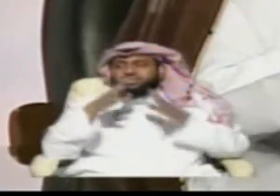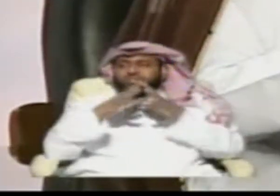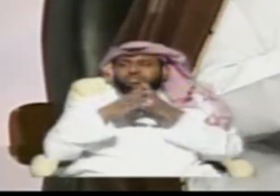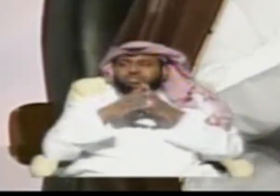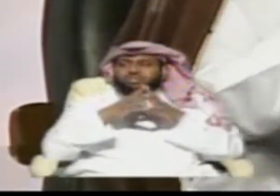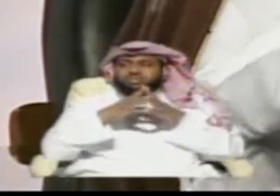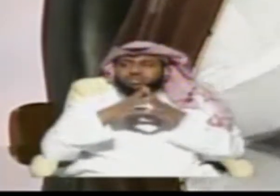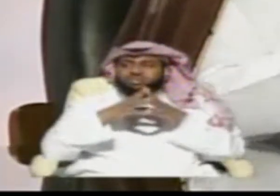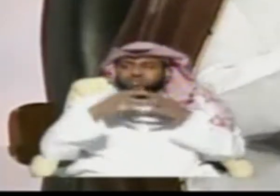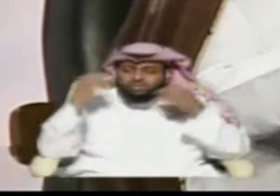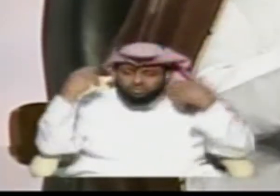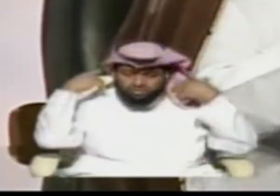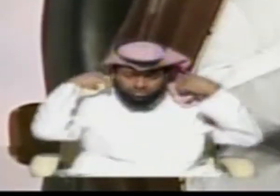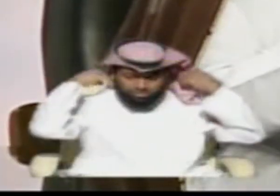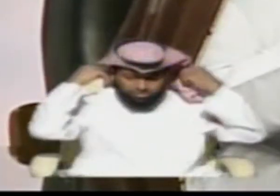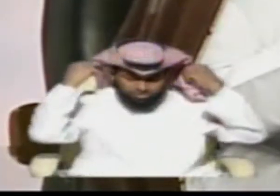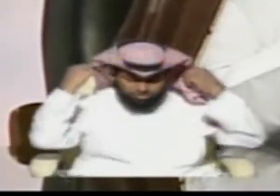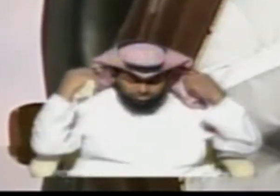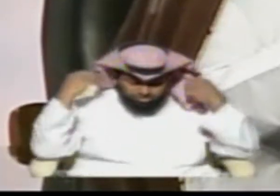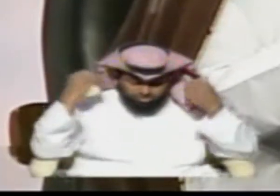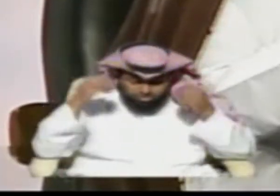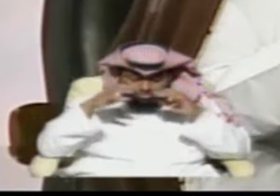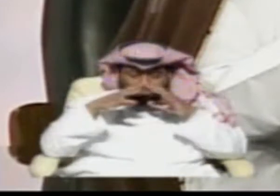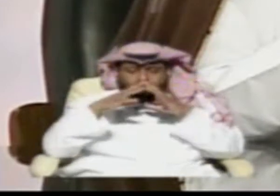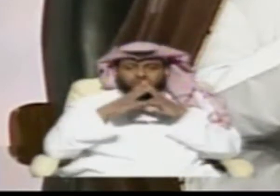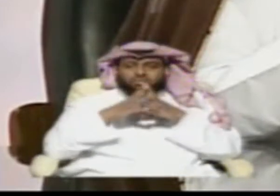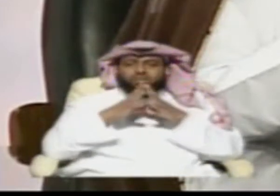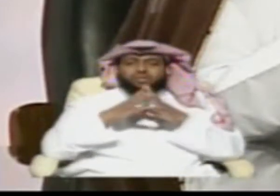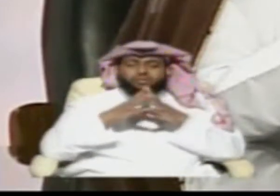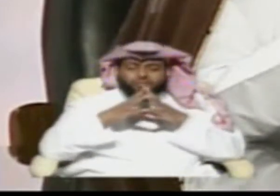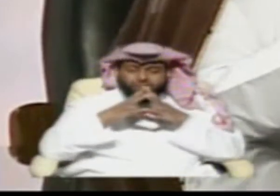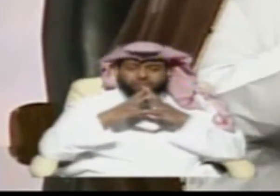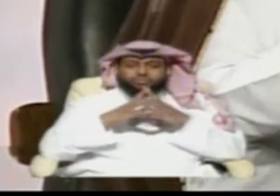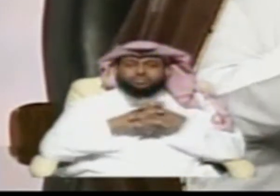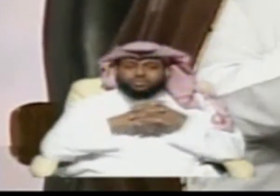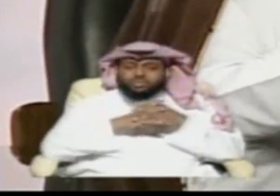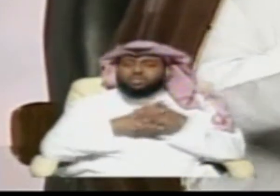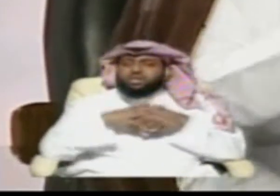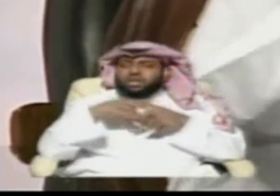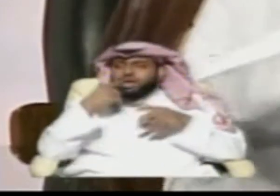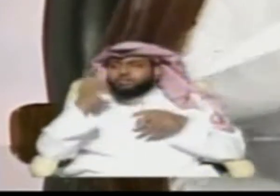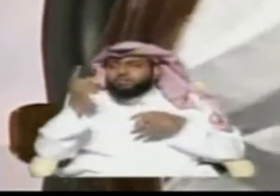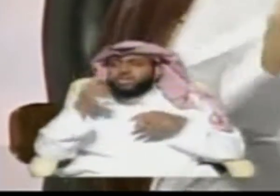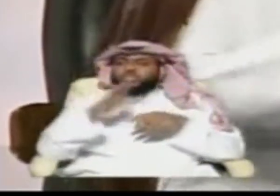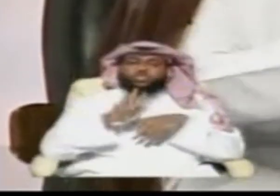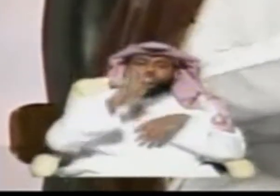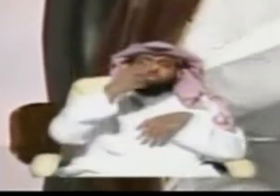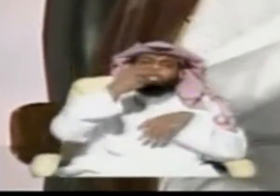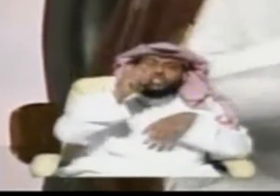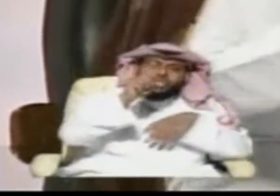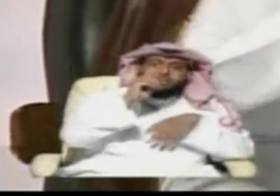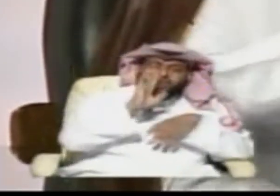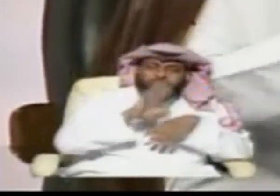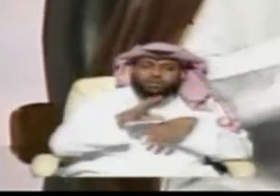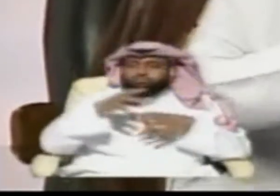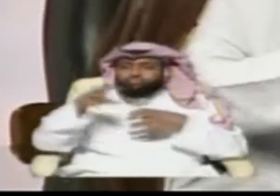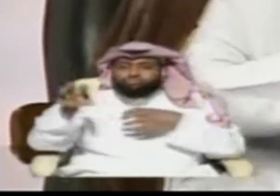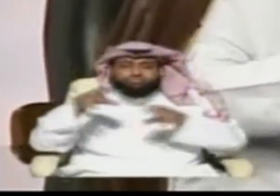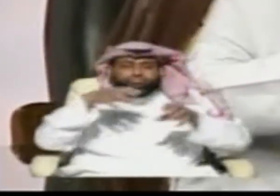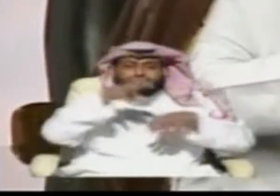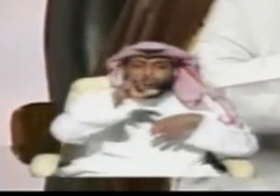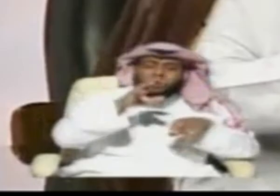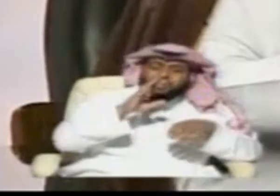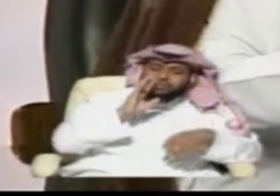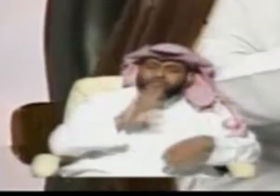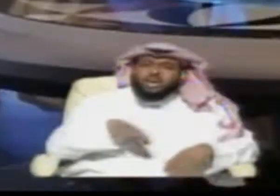أصبح يتشفى بعضهم ببعض فيما يجري لهم، مع أن عدوهم المشترك هم هؤلاء الصهاينة